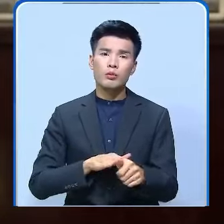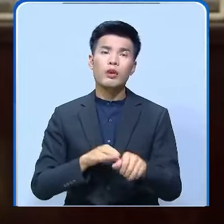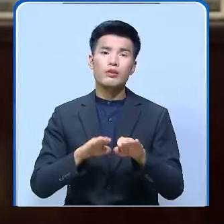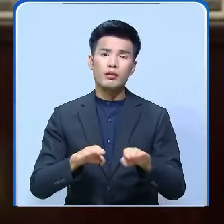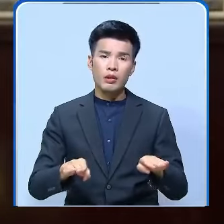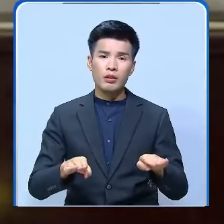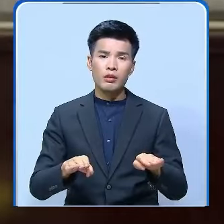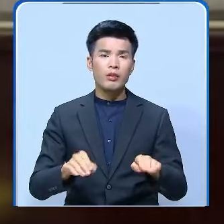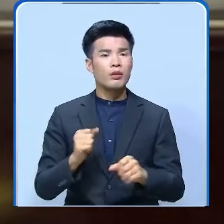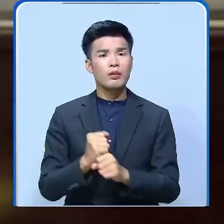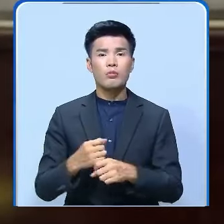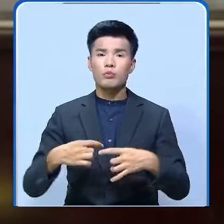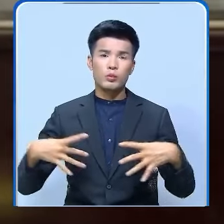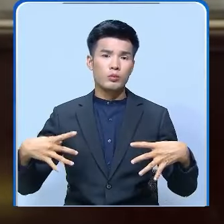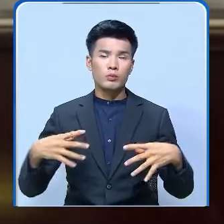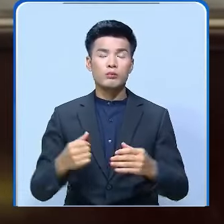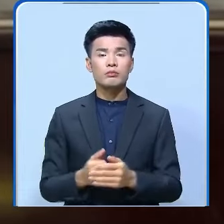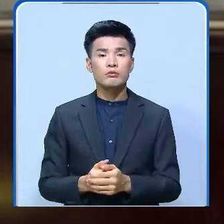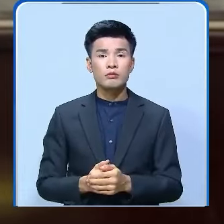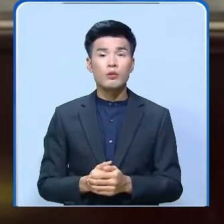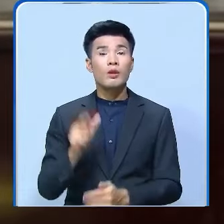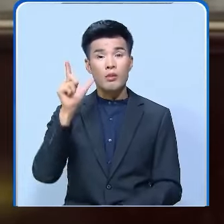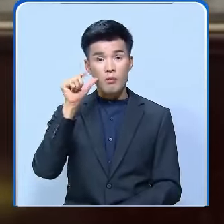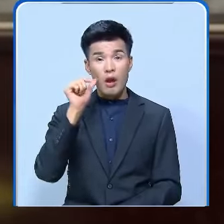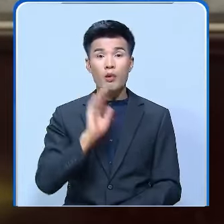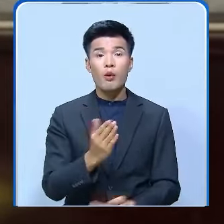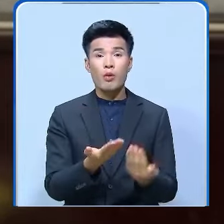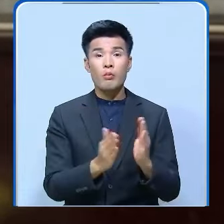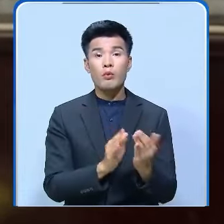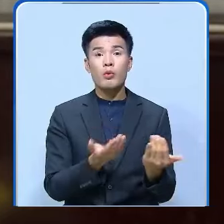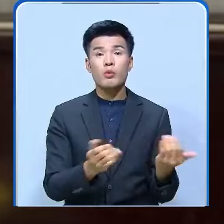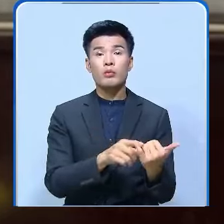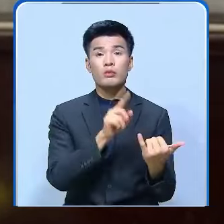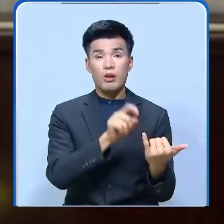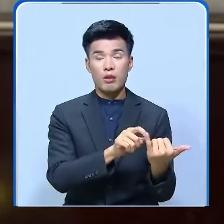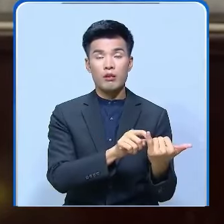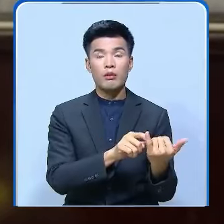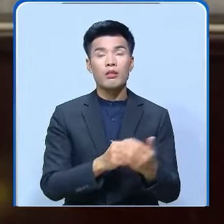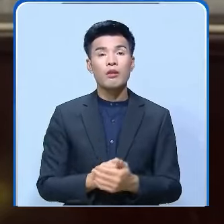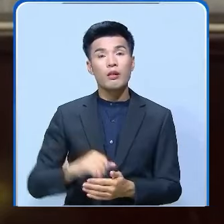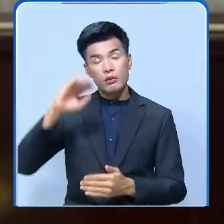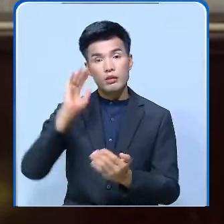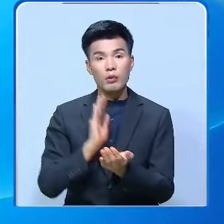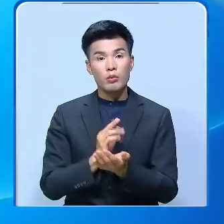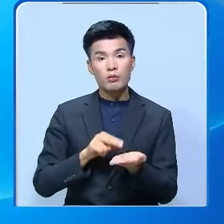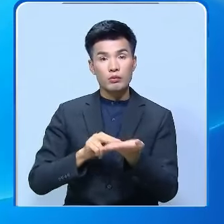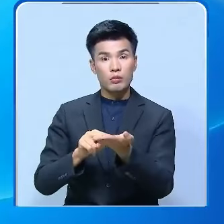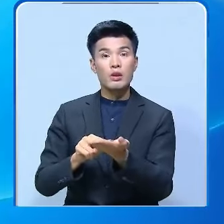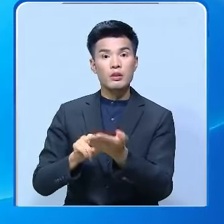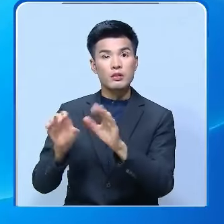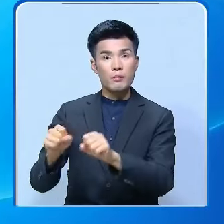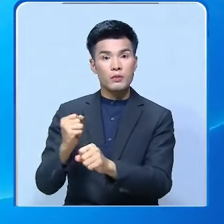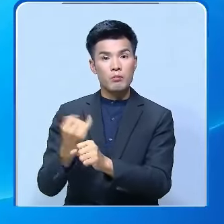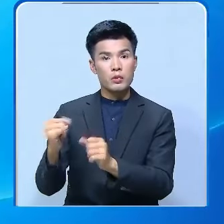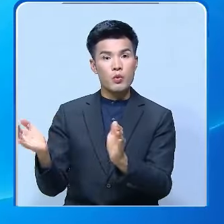มันไม่ควร นี่คือเสียงของครอบครัวผู้สูญเสียนะครับนี่นะฮะหลังจากที่ตำรวจออกหมายจับนะในข้อหาร่ว